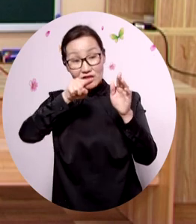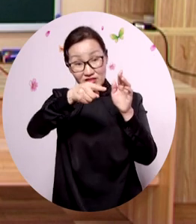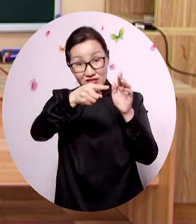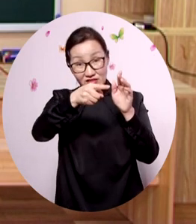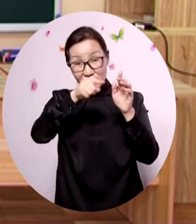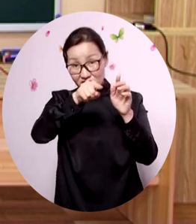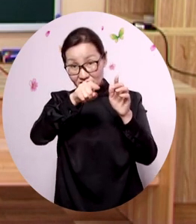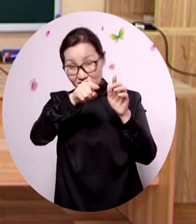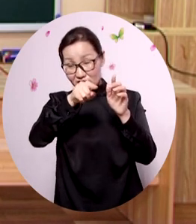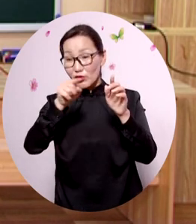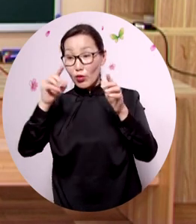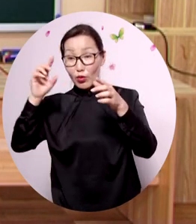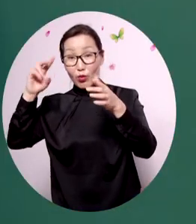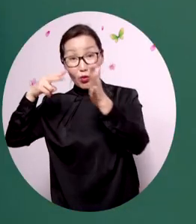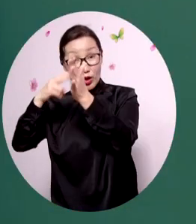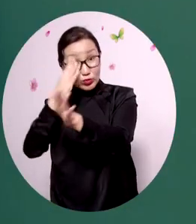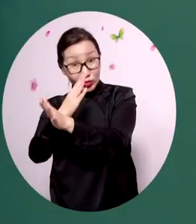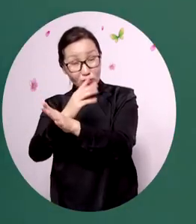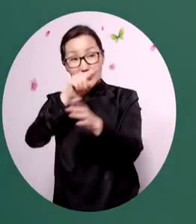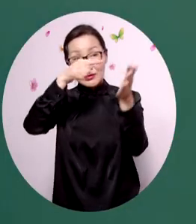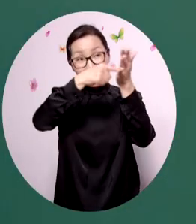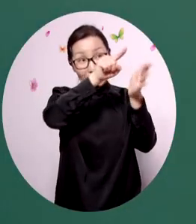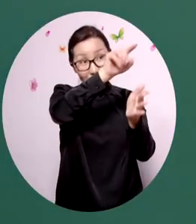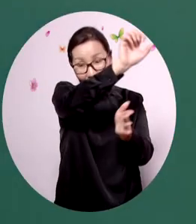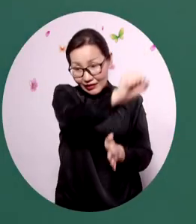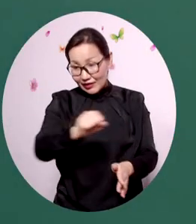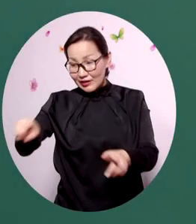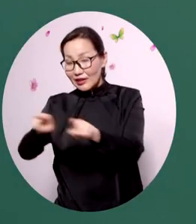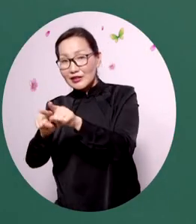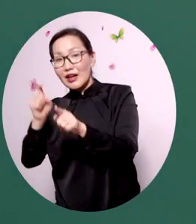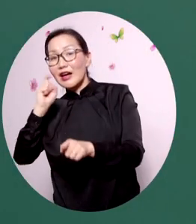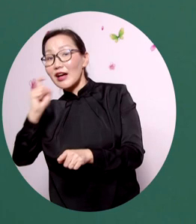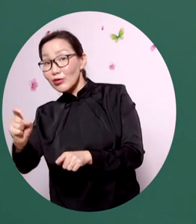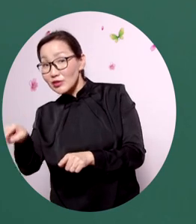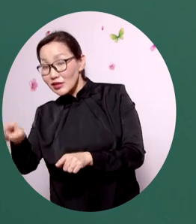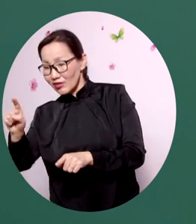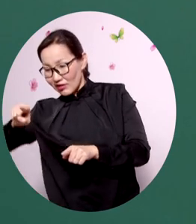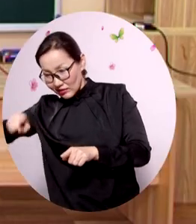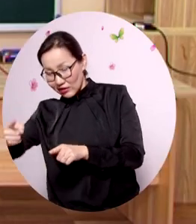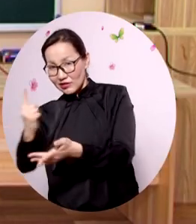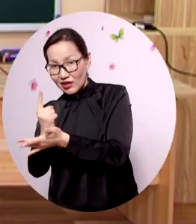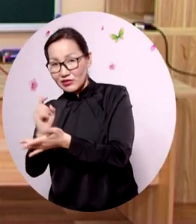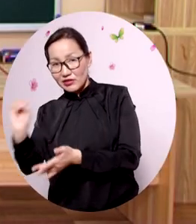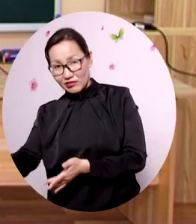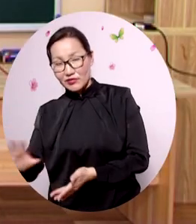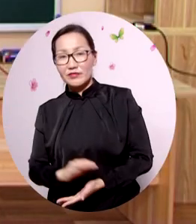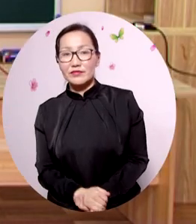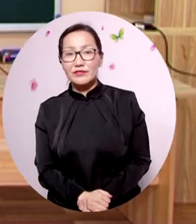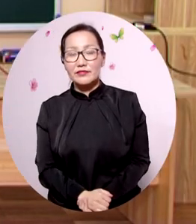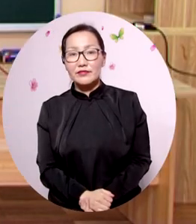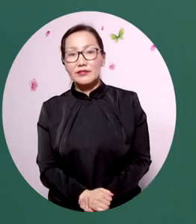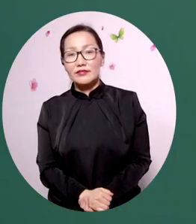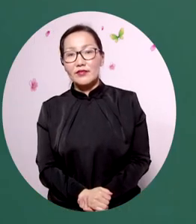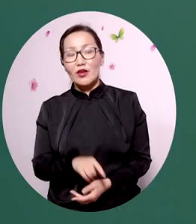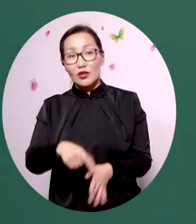бүхлийн цэгийг заавал тавих ёстой байдаг. За, бүхлийн цэгийг тавилаа. Одоо бутархайд 8-ын цифр байна. 8-аа